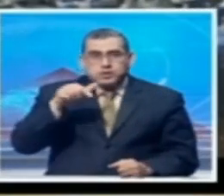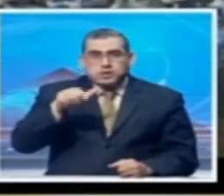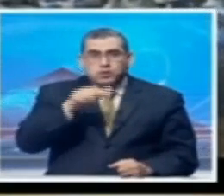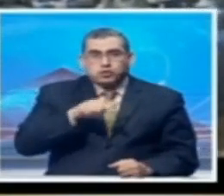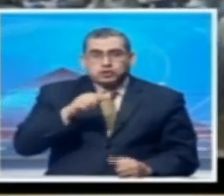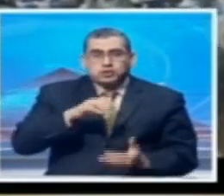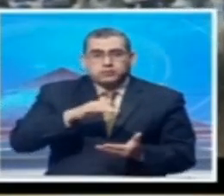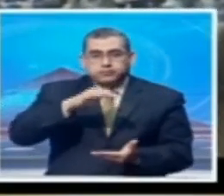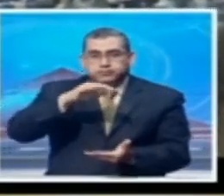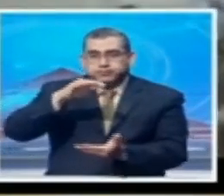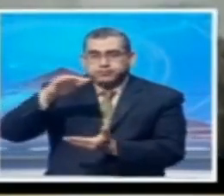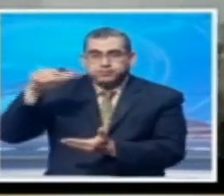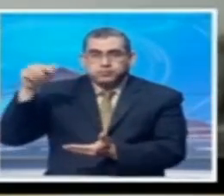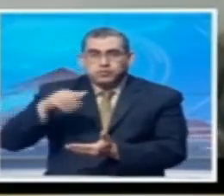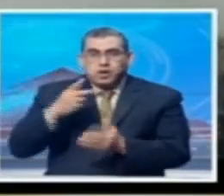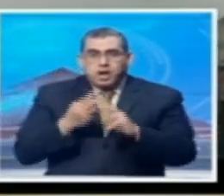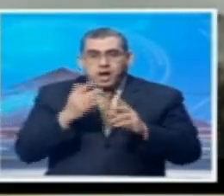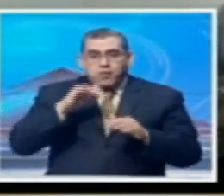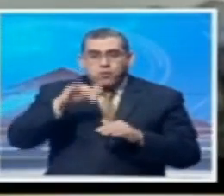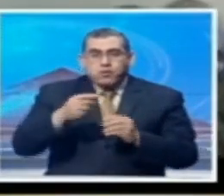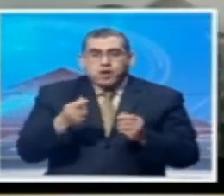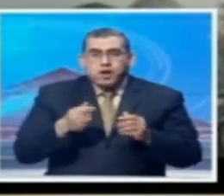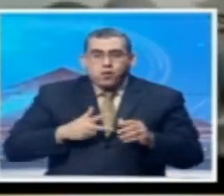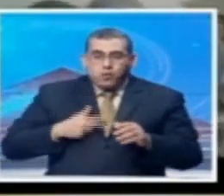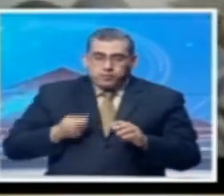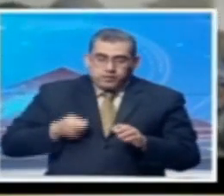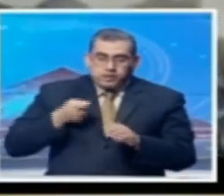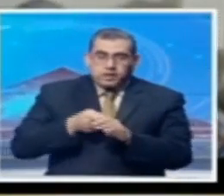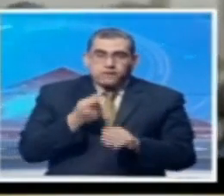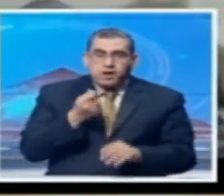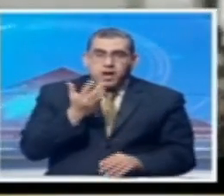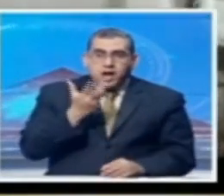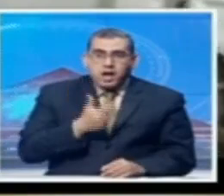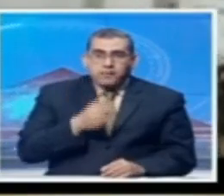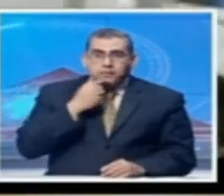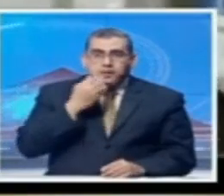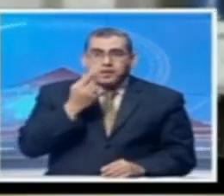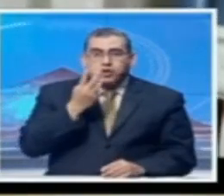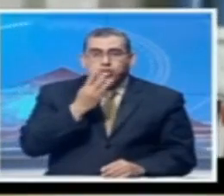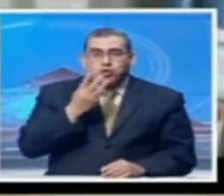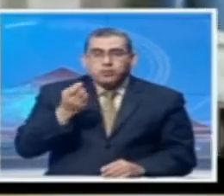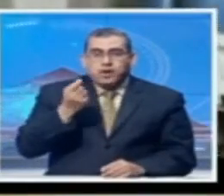2926 اسطوانة بوتاجاز تقدر قيمة الغاز المدعم فيها ب